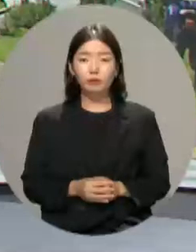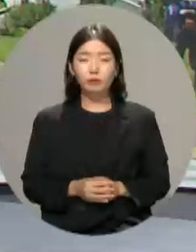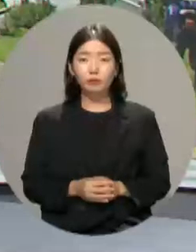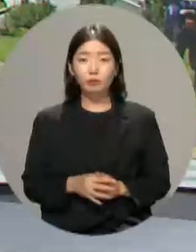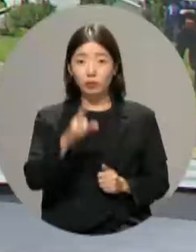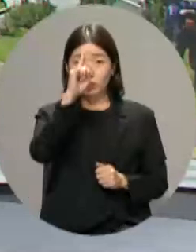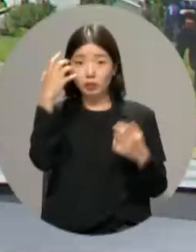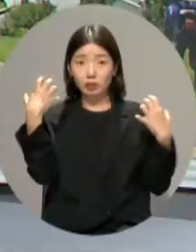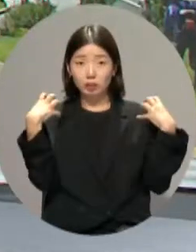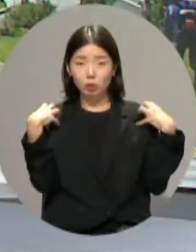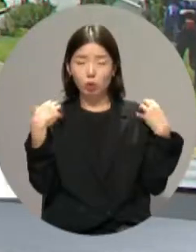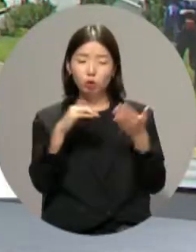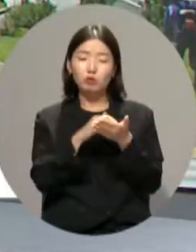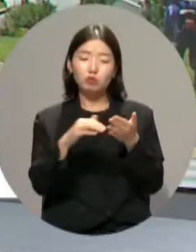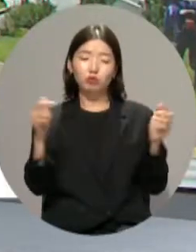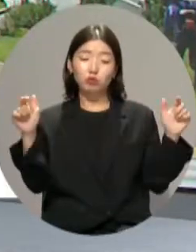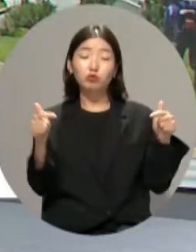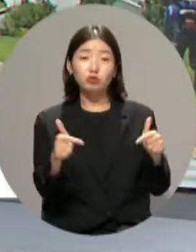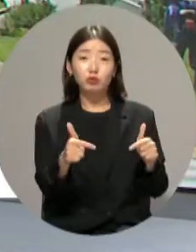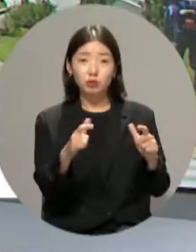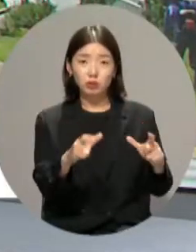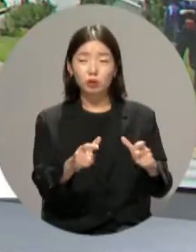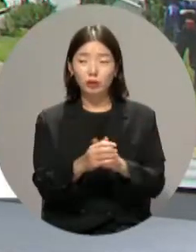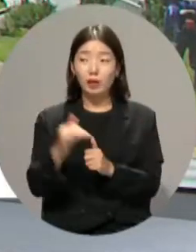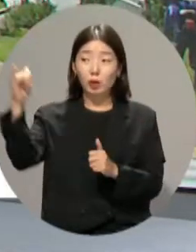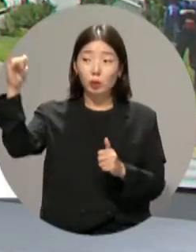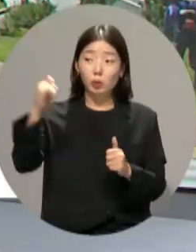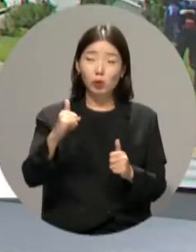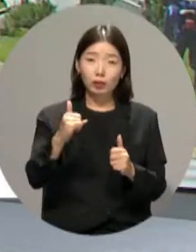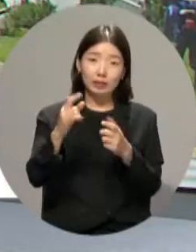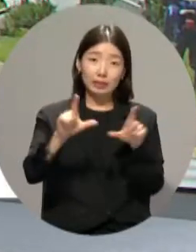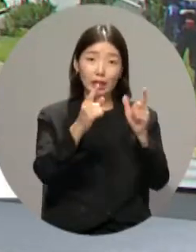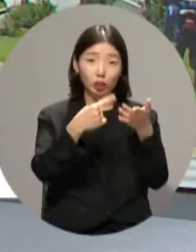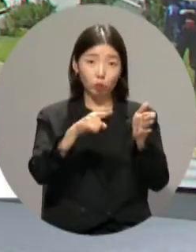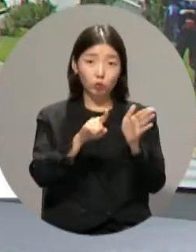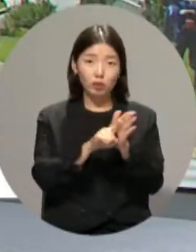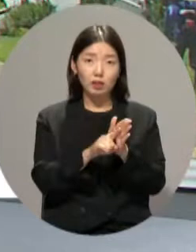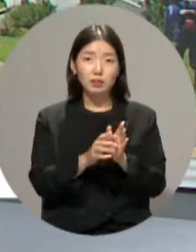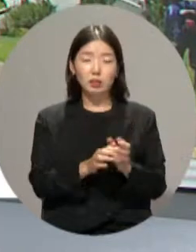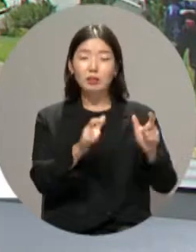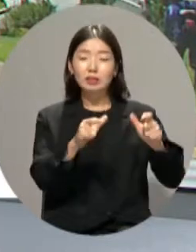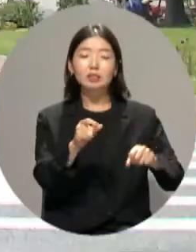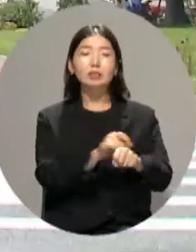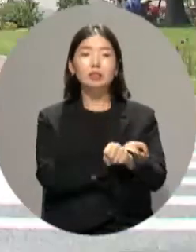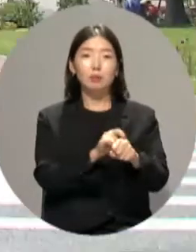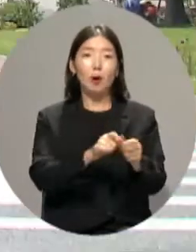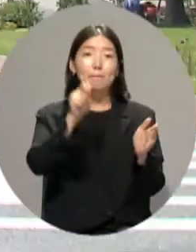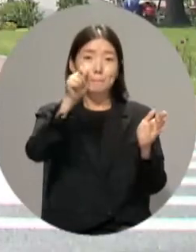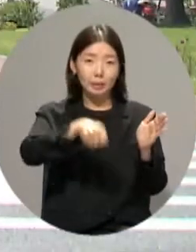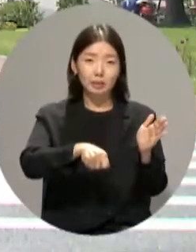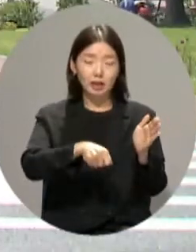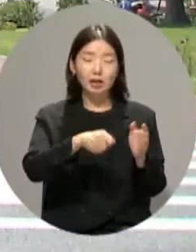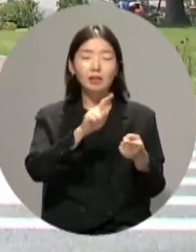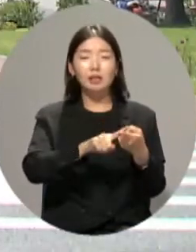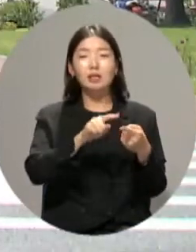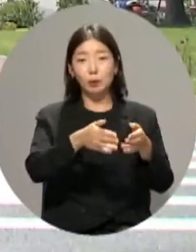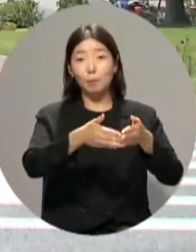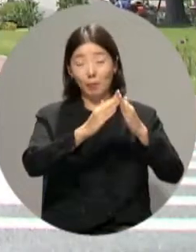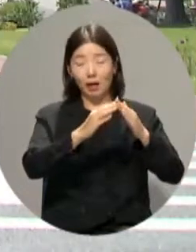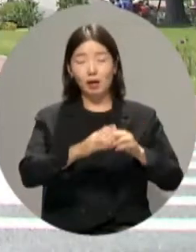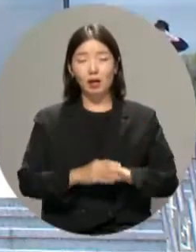정부가 인구감소 지역의 외국인 정착을 장려하기 위해 지역 특화형 비자 를 신설하기로